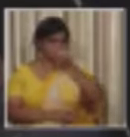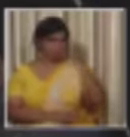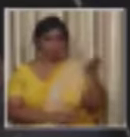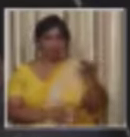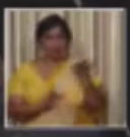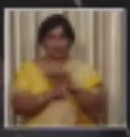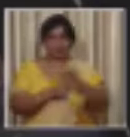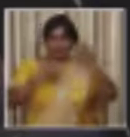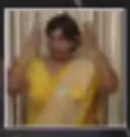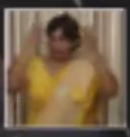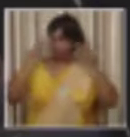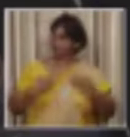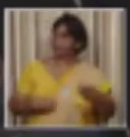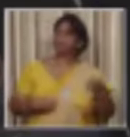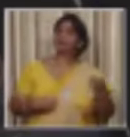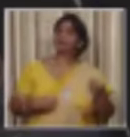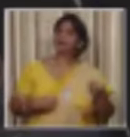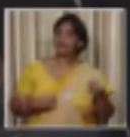සිංහ රජා